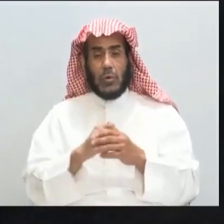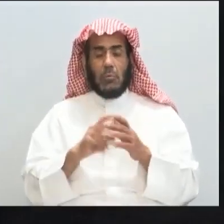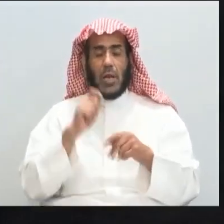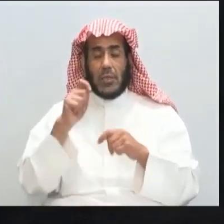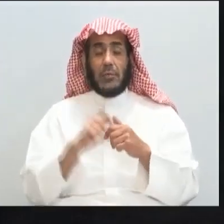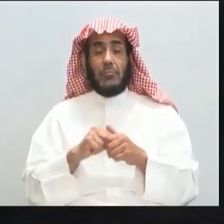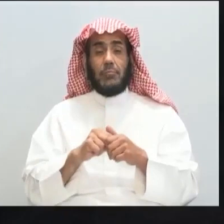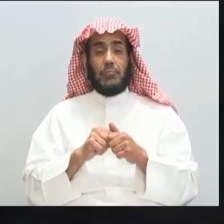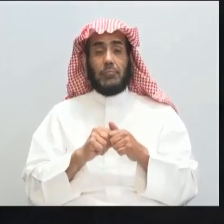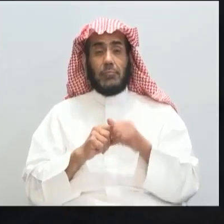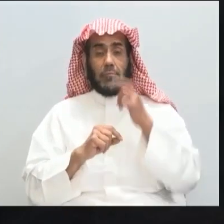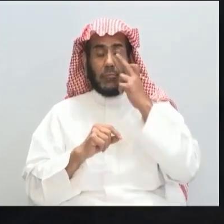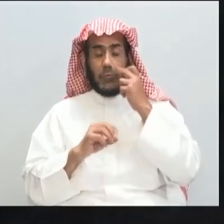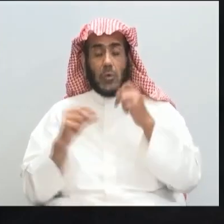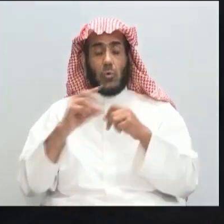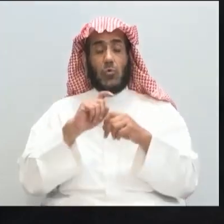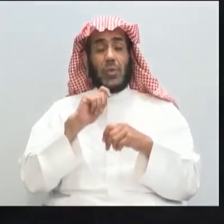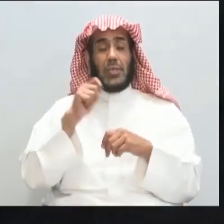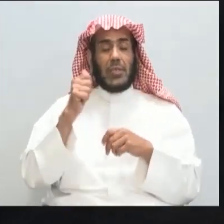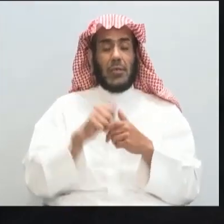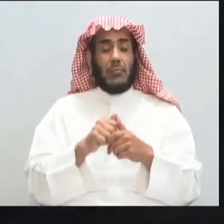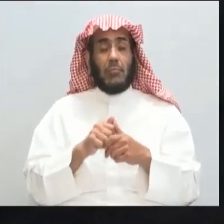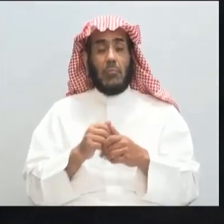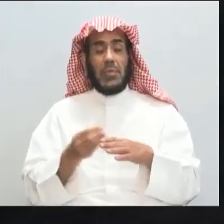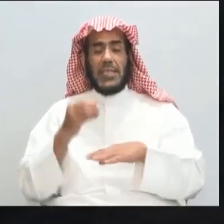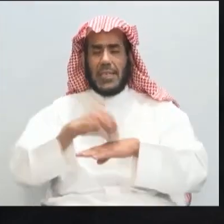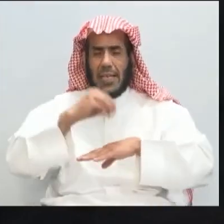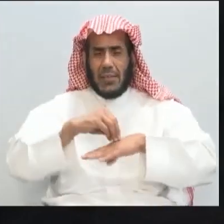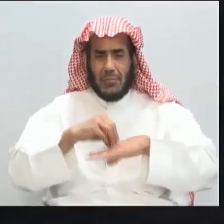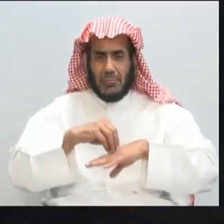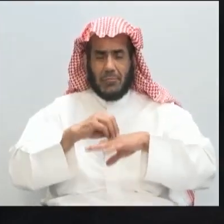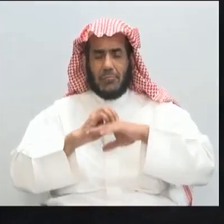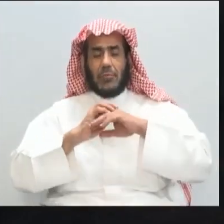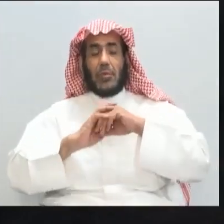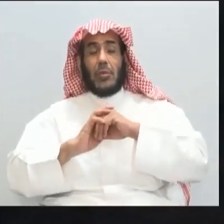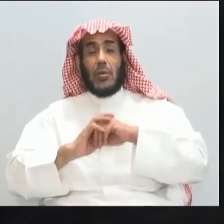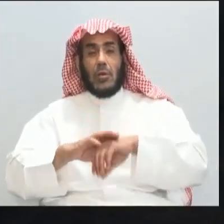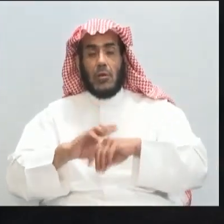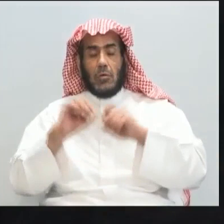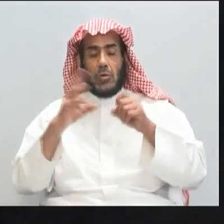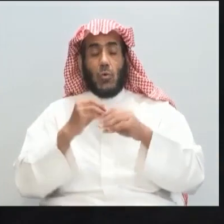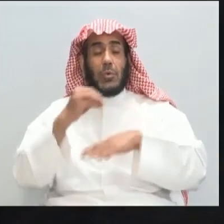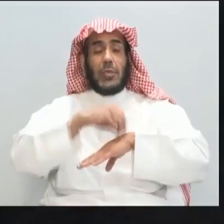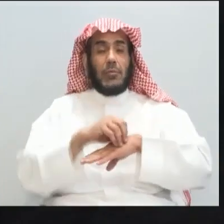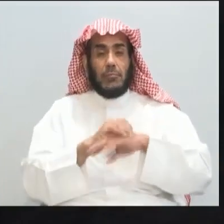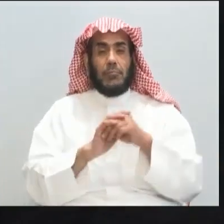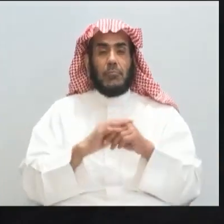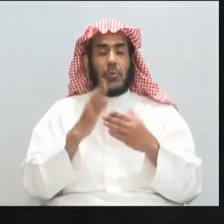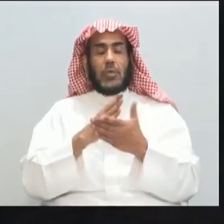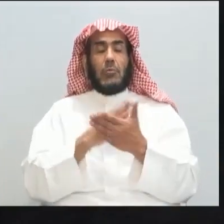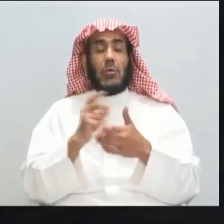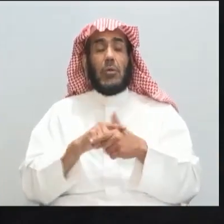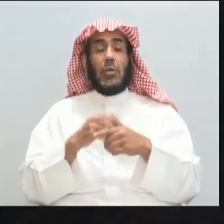الاصل الحروف الاصليه ما الزياده هو يقال مجرد ومزيد ايضا قسم